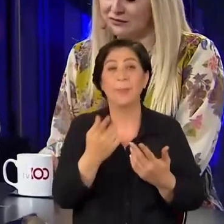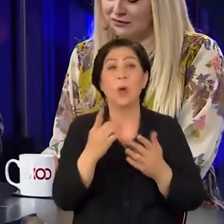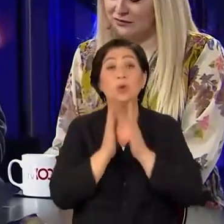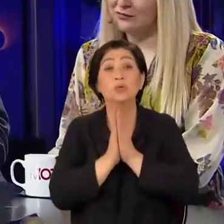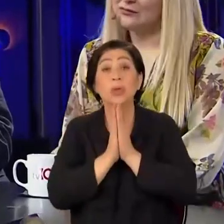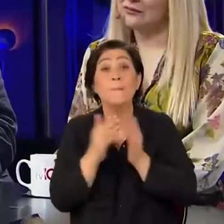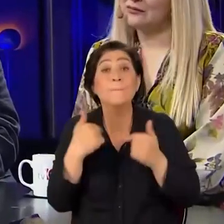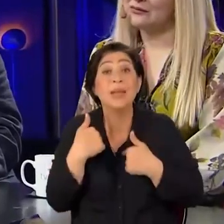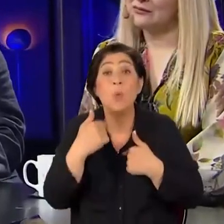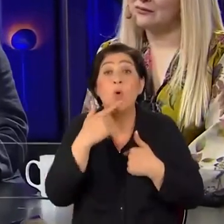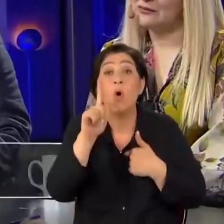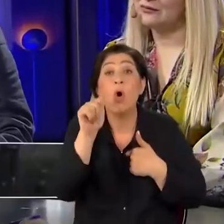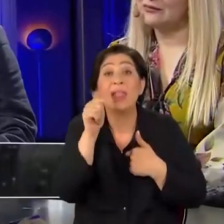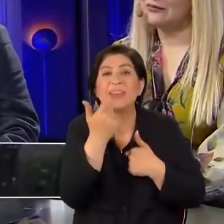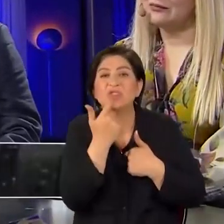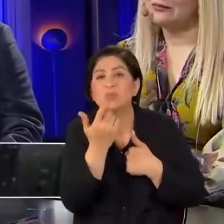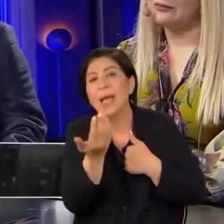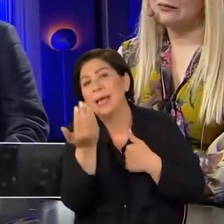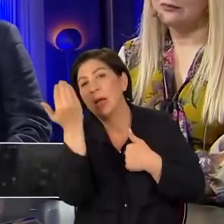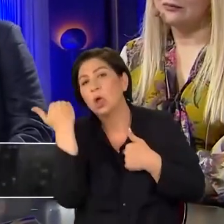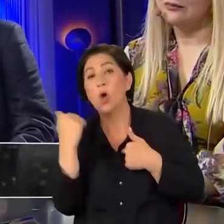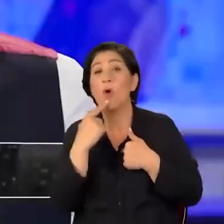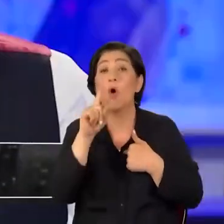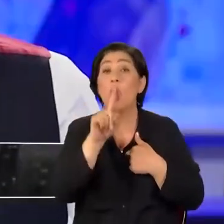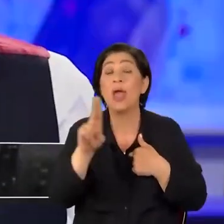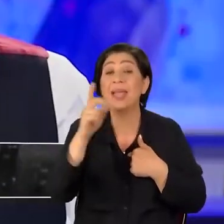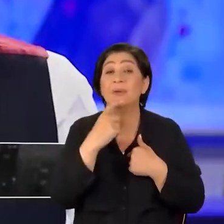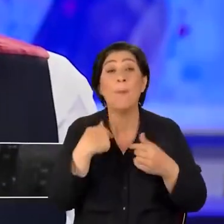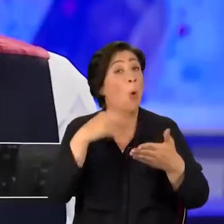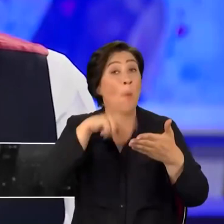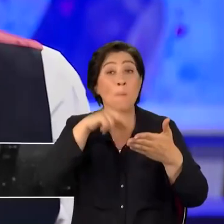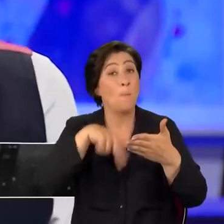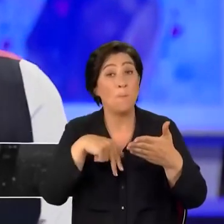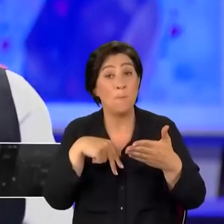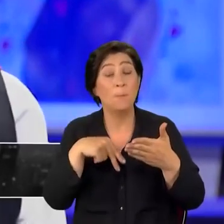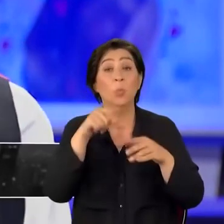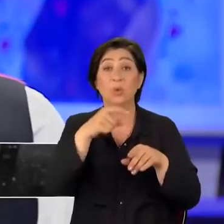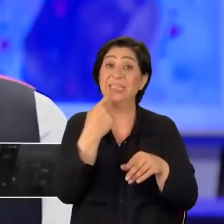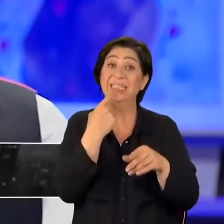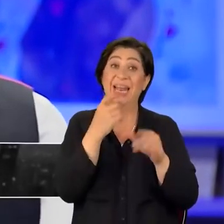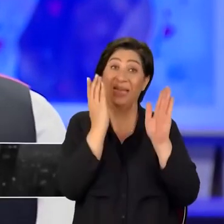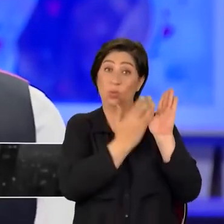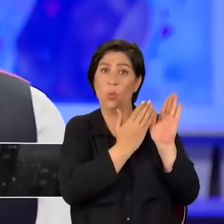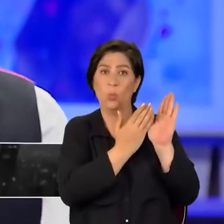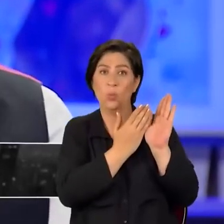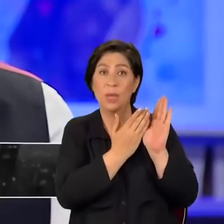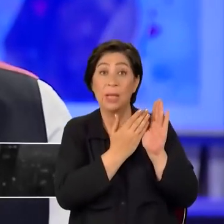özür dilerim, benim 16 yaşıma dayanıyor, 17 yaşıma dayanıyor, bunları okuduğum yıllara dayanıyor. Dolayısıyla şimdi